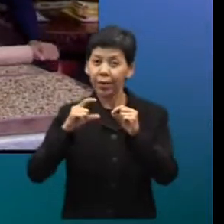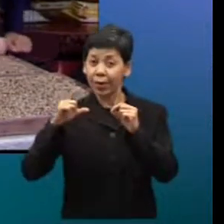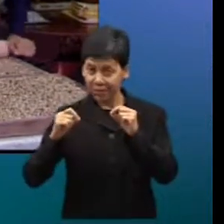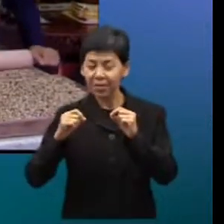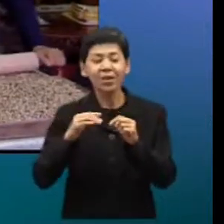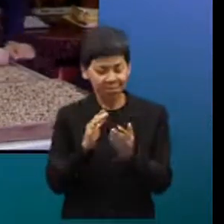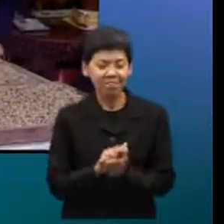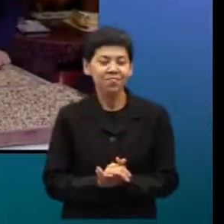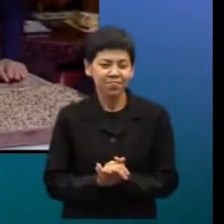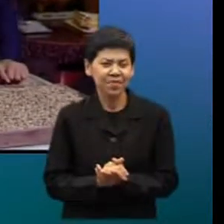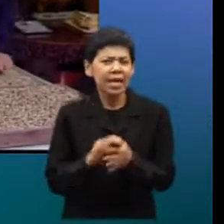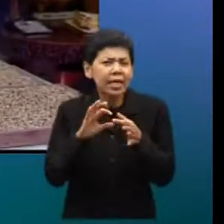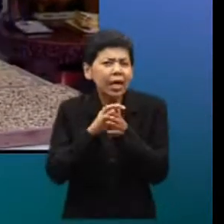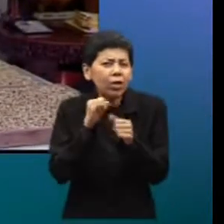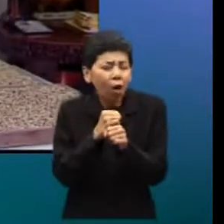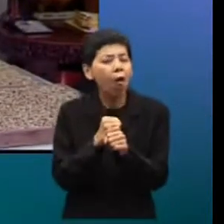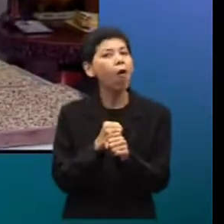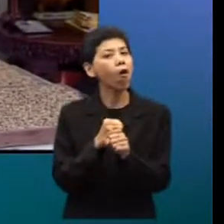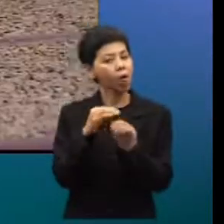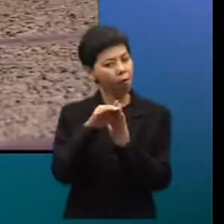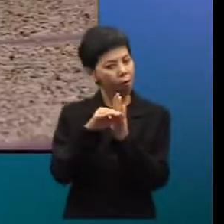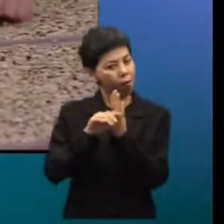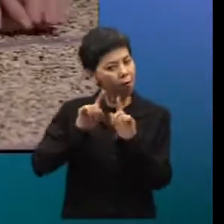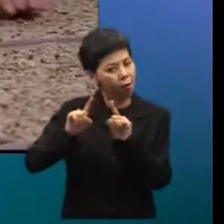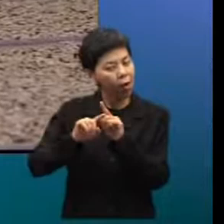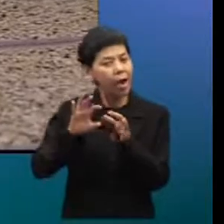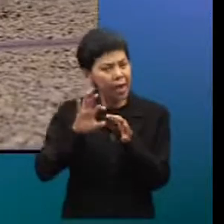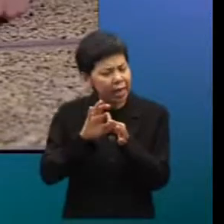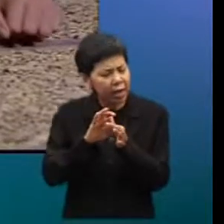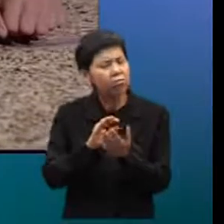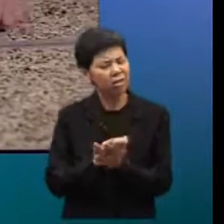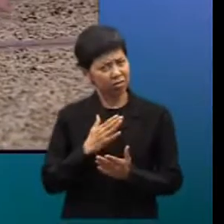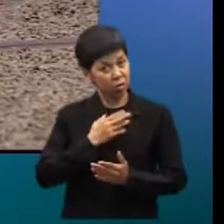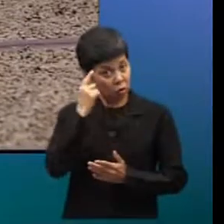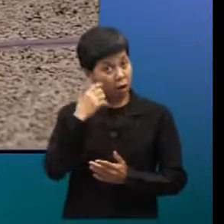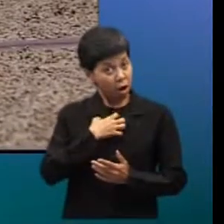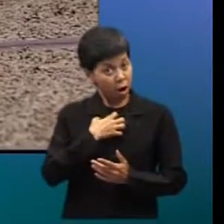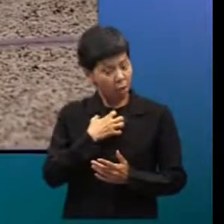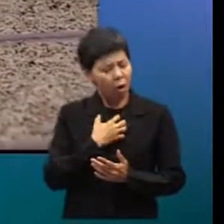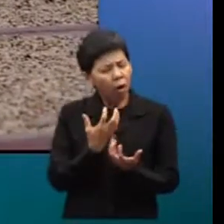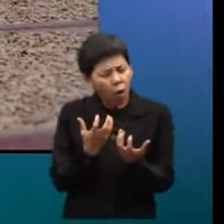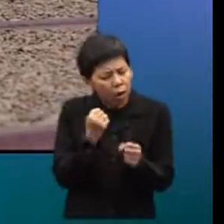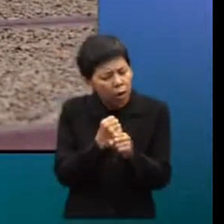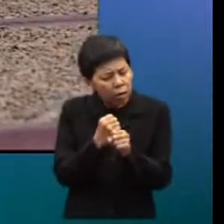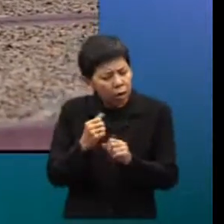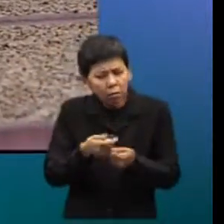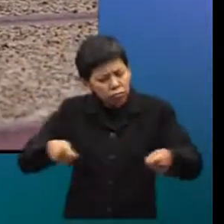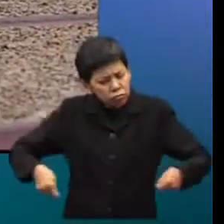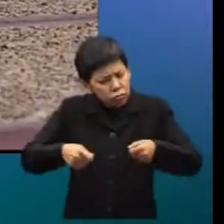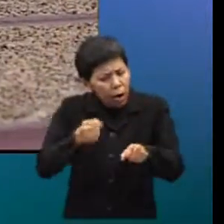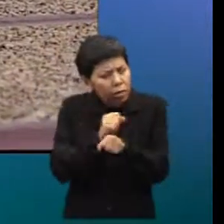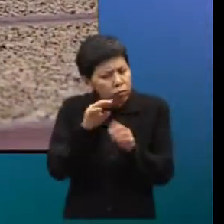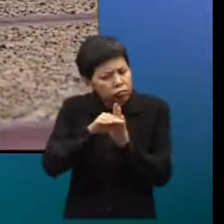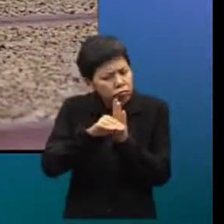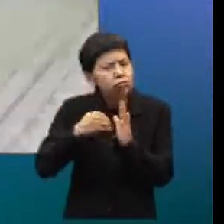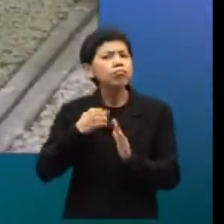นั่นแหละครับที่มาของกระยาศาสตร์น้ำผักอยากทราบไหมครับว่าส่วนผสมของกระยาศาสตร์น้ำผักนั้นมี